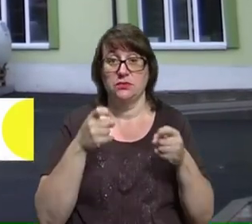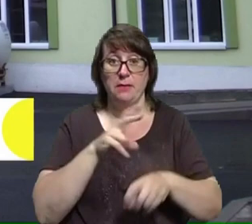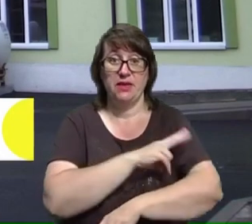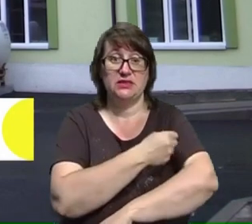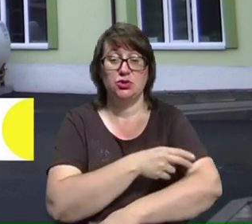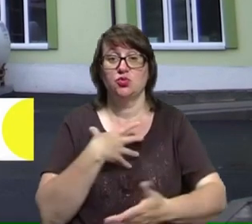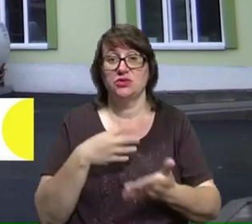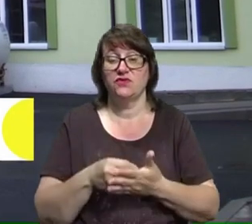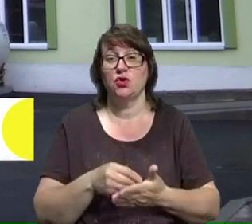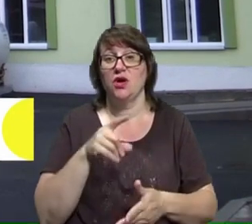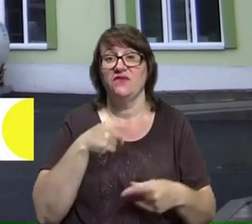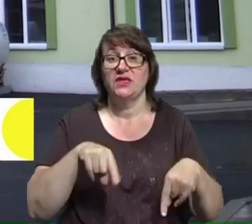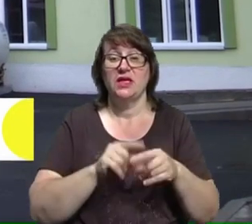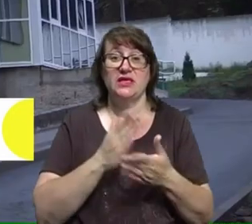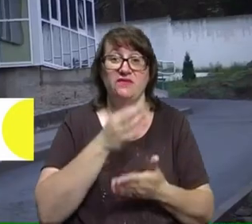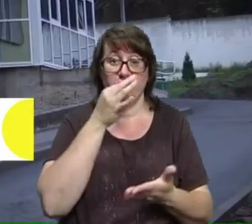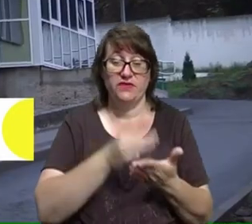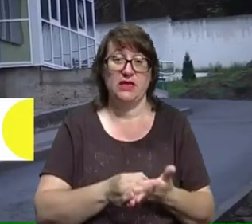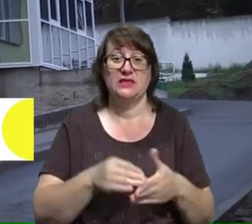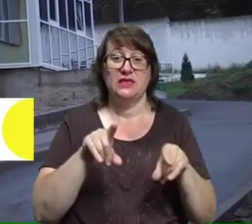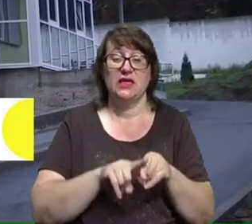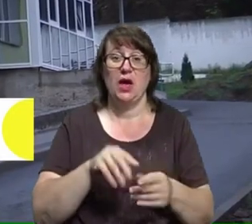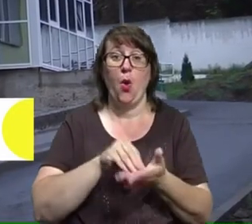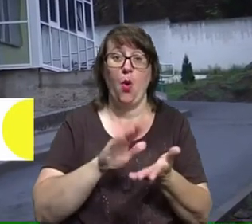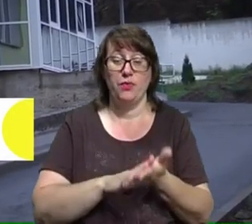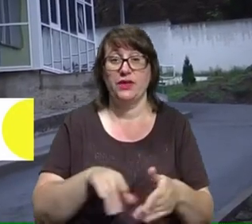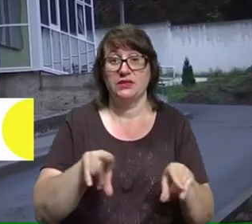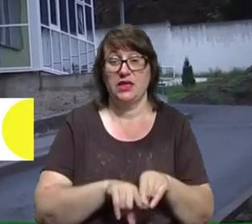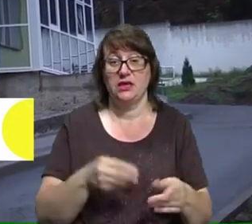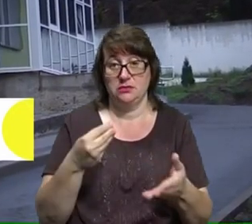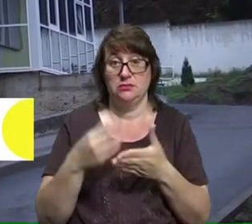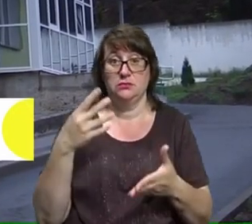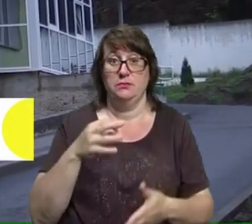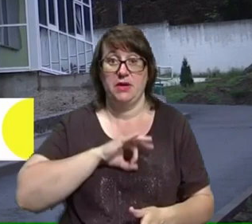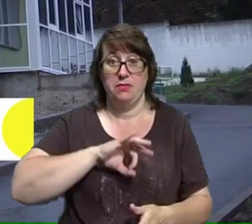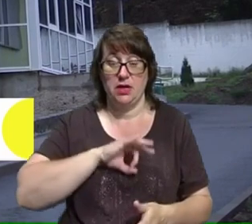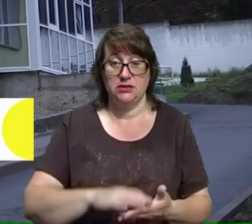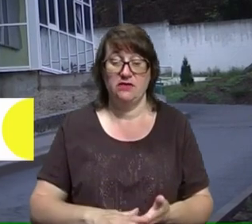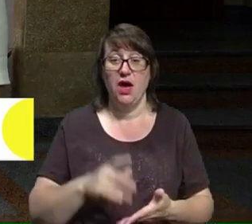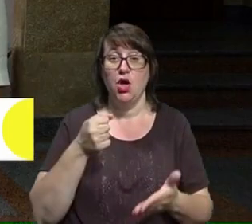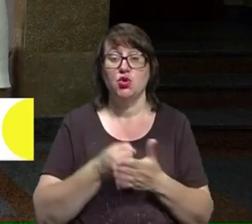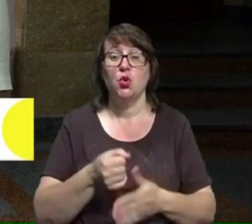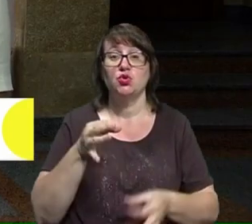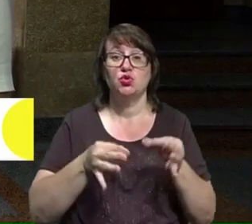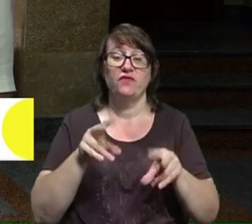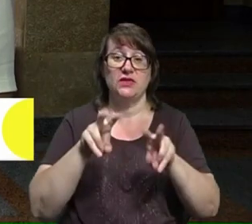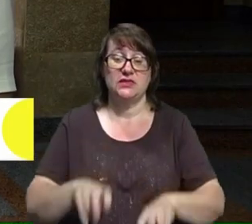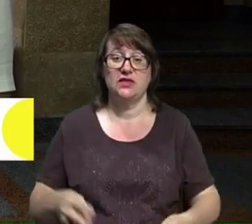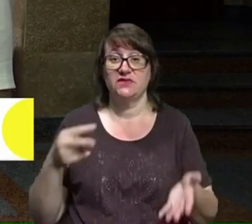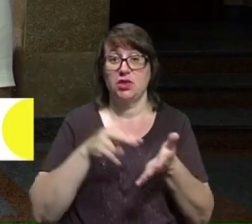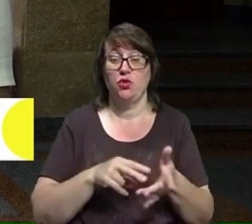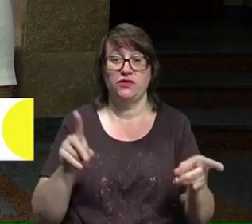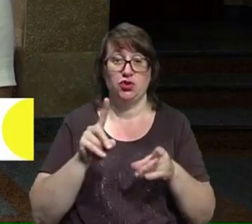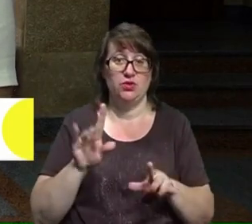є відповідальною за належний облік цих вартісних медпрепаратів. Досудовим розслідуванням встановлено, що завідувач